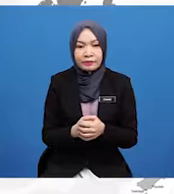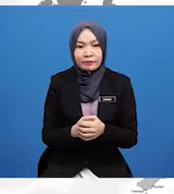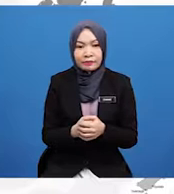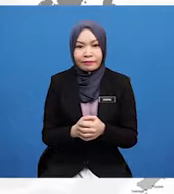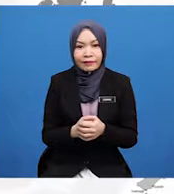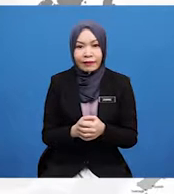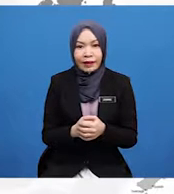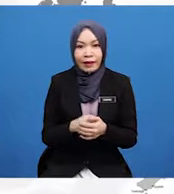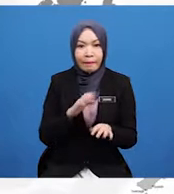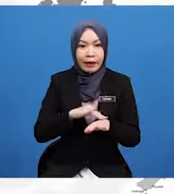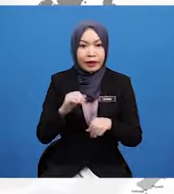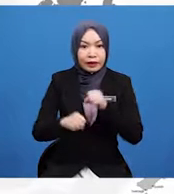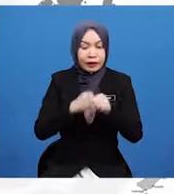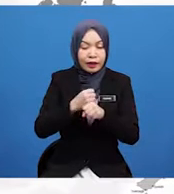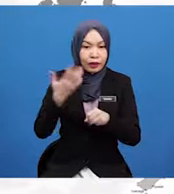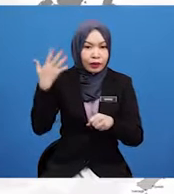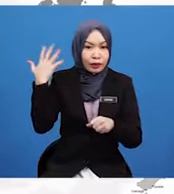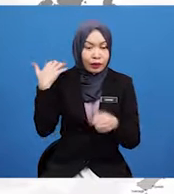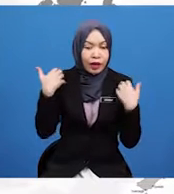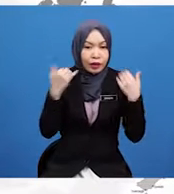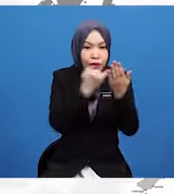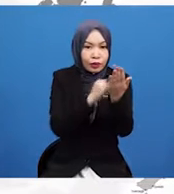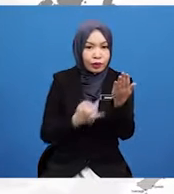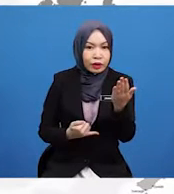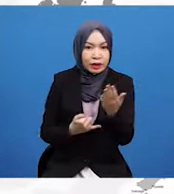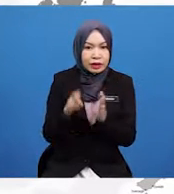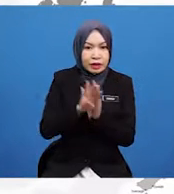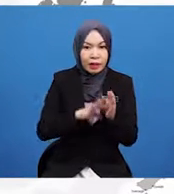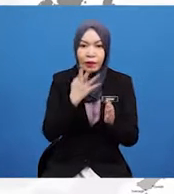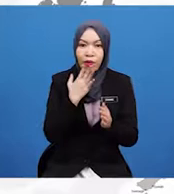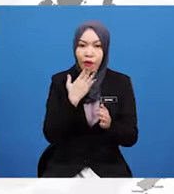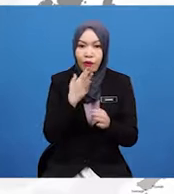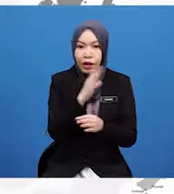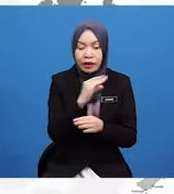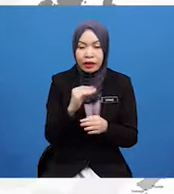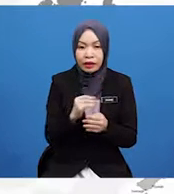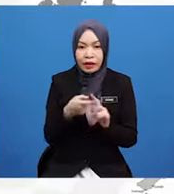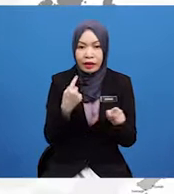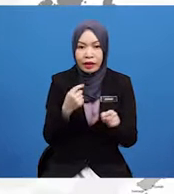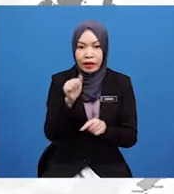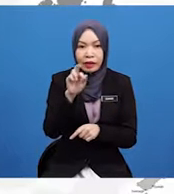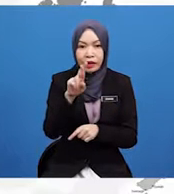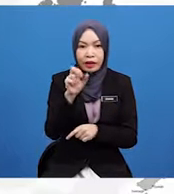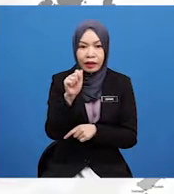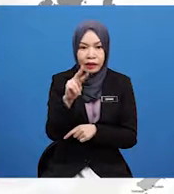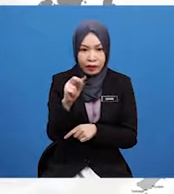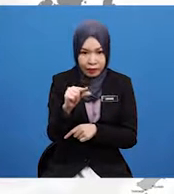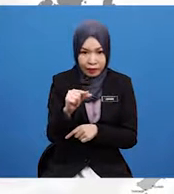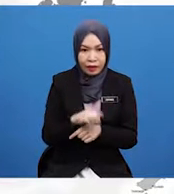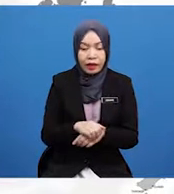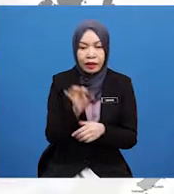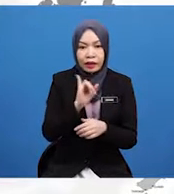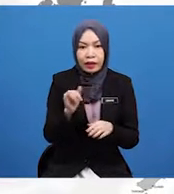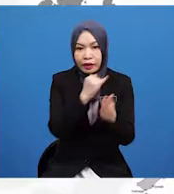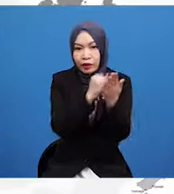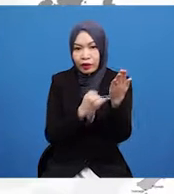sini terdapat lukisan berwarna dan lukisan orang yang dilukis di lelangit dan dinding gua lukisan